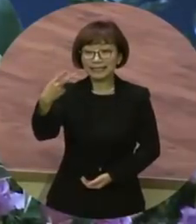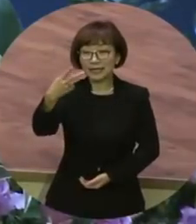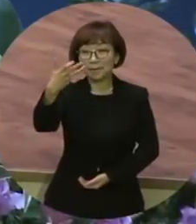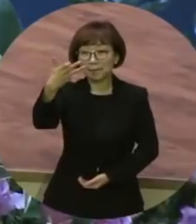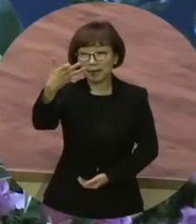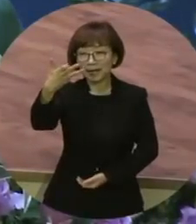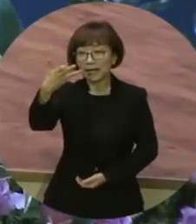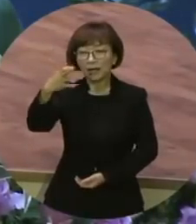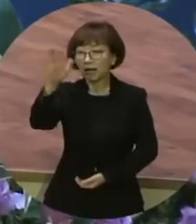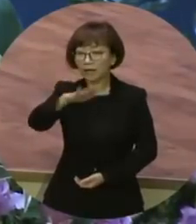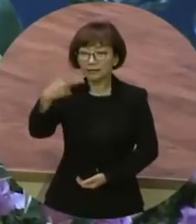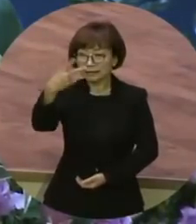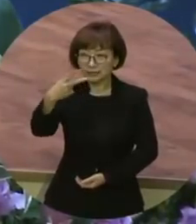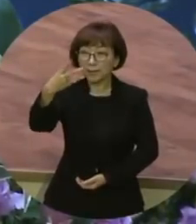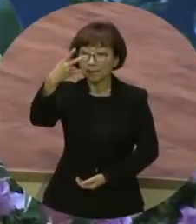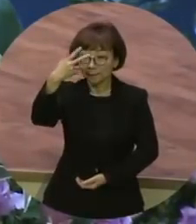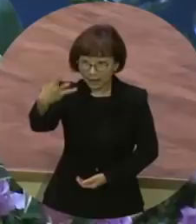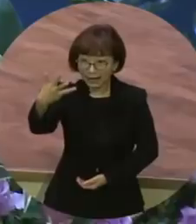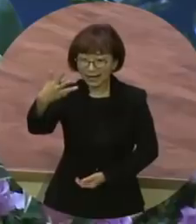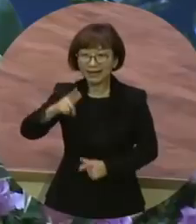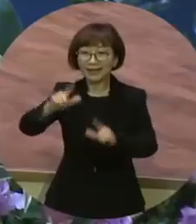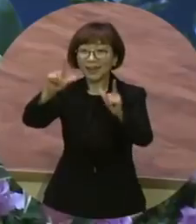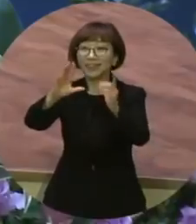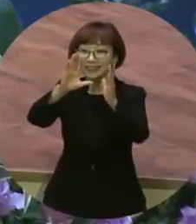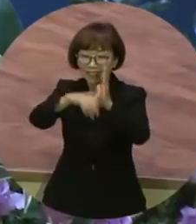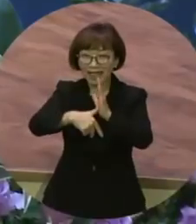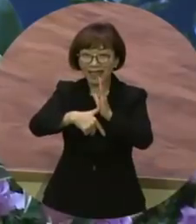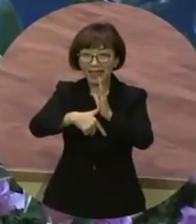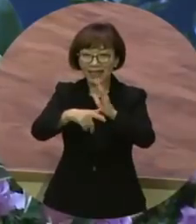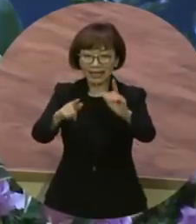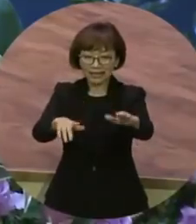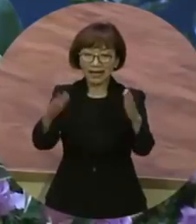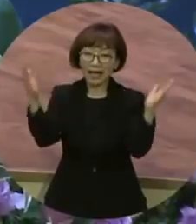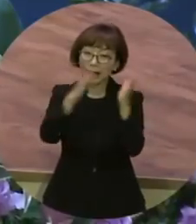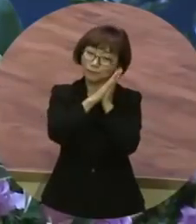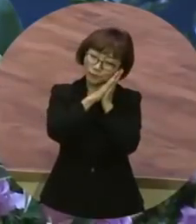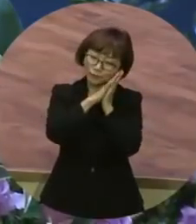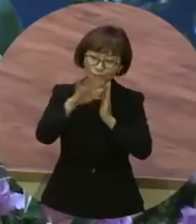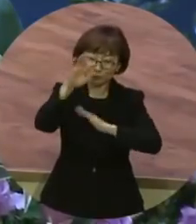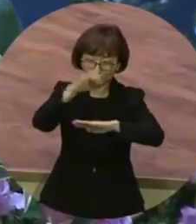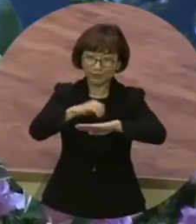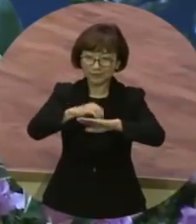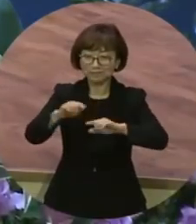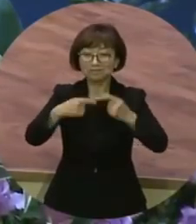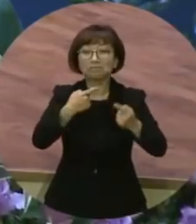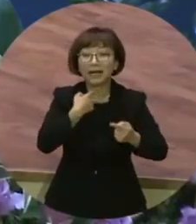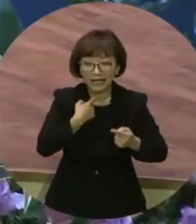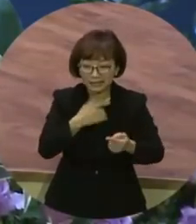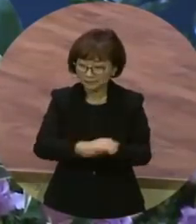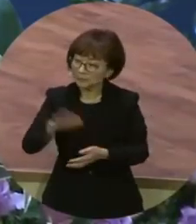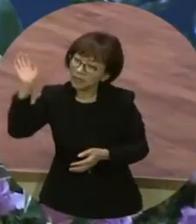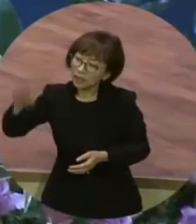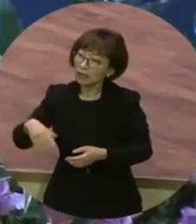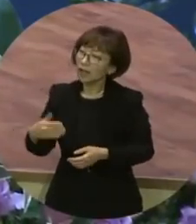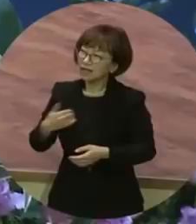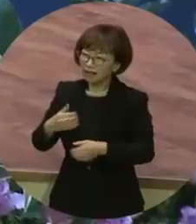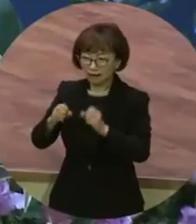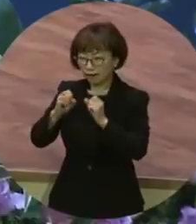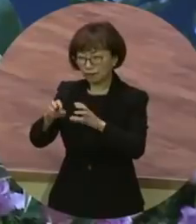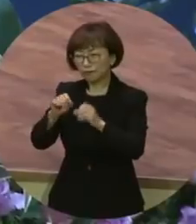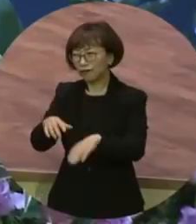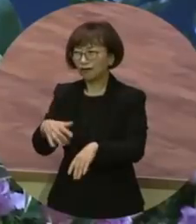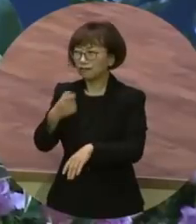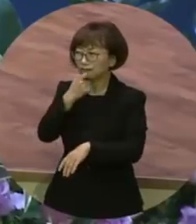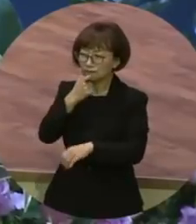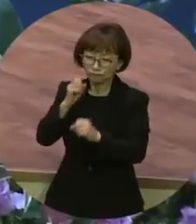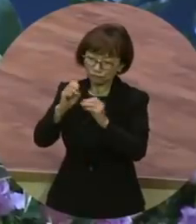훈련이었어요. 한 번도 전도가 나와 상관없다고 생각했던 저에게 팀 합숙은 하나님의 관심은 전도에 있다는 것을 처음으로